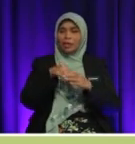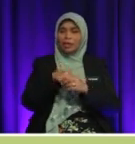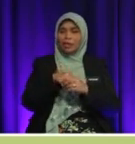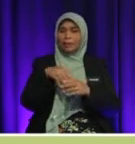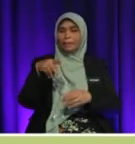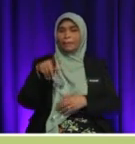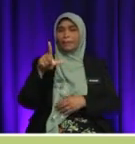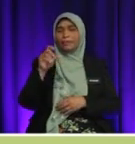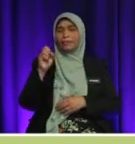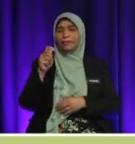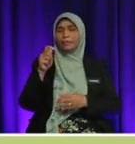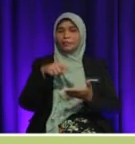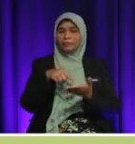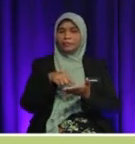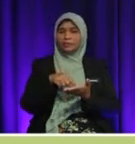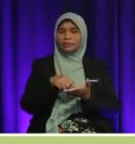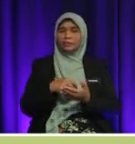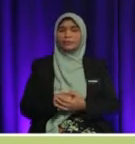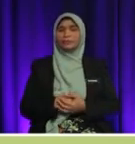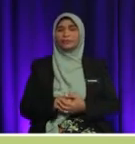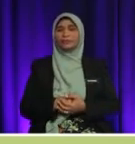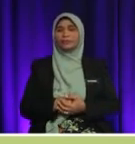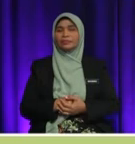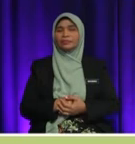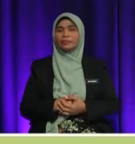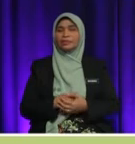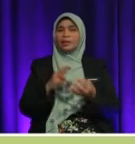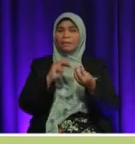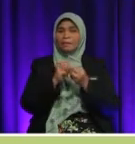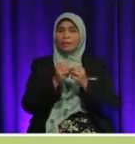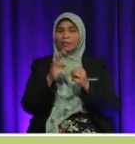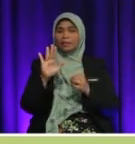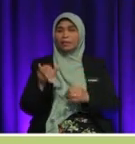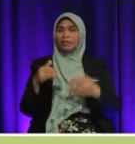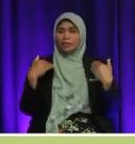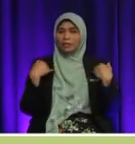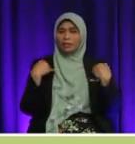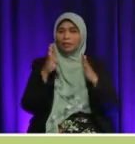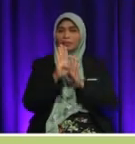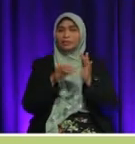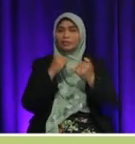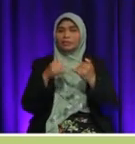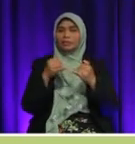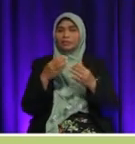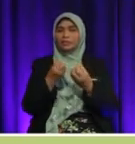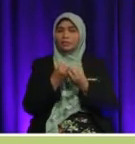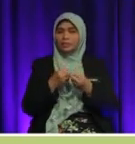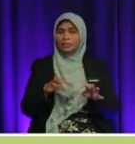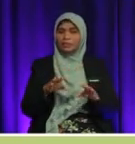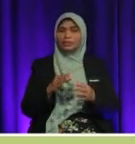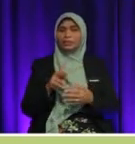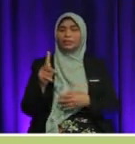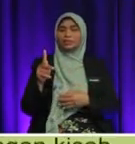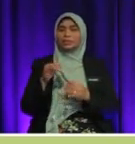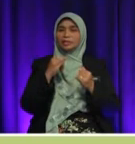dalam elemen ini, elemen puncak yang keempat ini, masalah yang wujud tadi berjaya diselesaikan. Dan